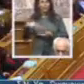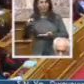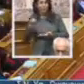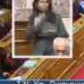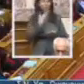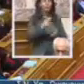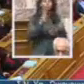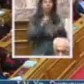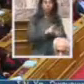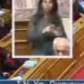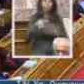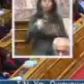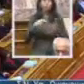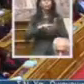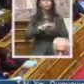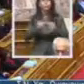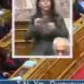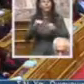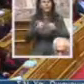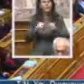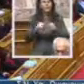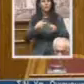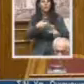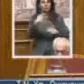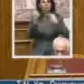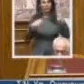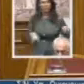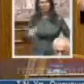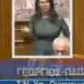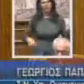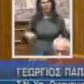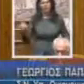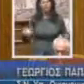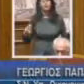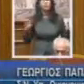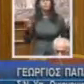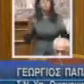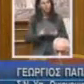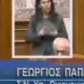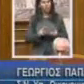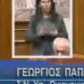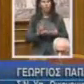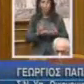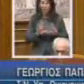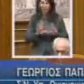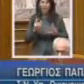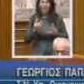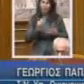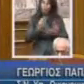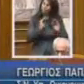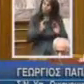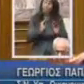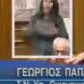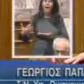με προσεκτικές κινήσεις που μειώνουν τη σπατάλη χωρίς να αφαιρούν υπηρεσίες από τους πολίτες. Και στο σκέλος των